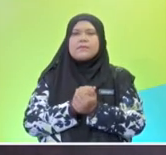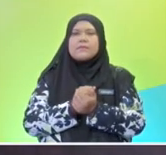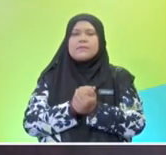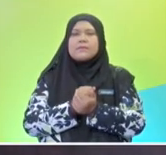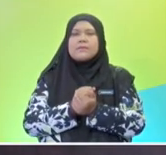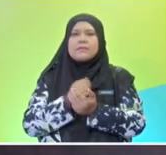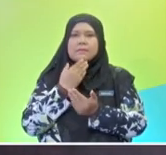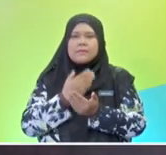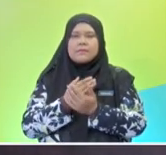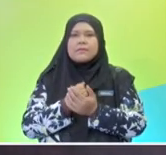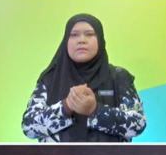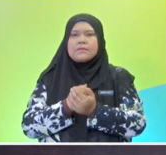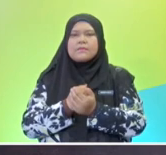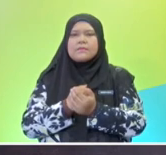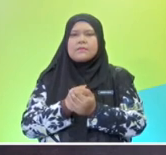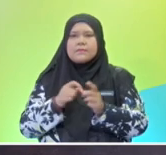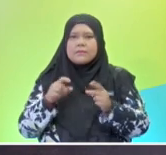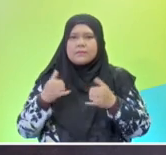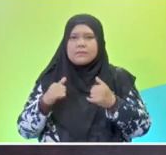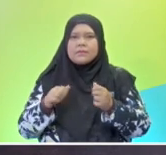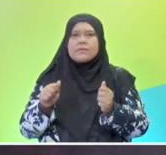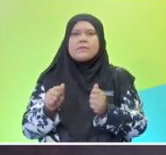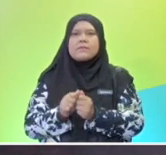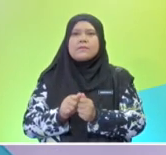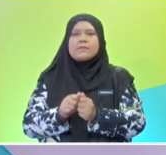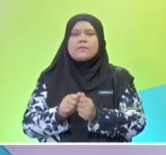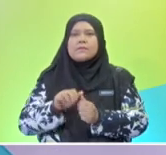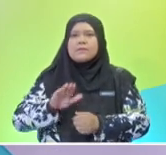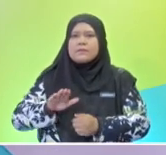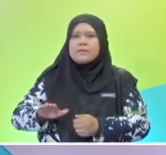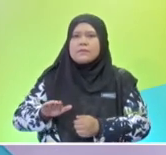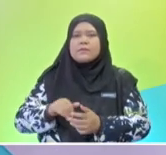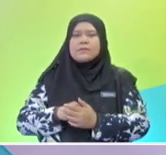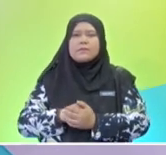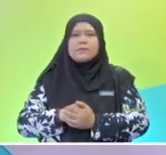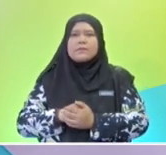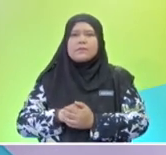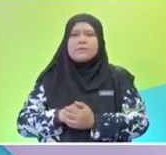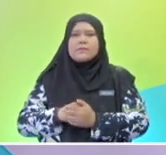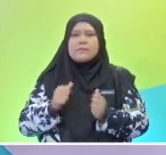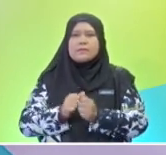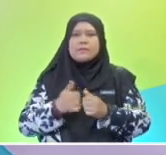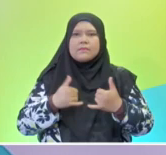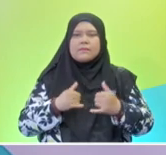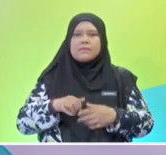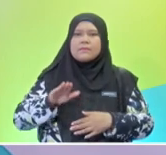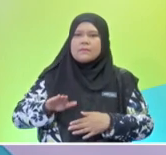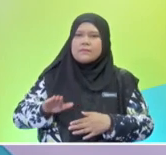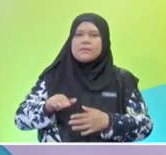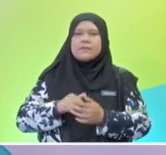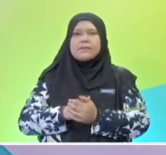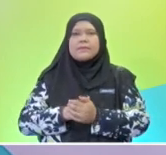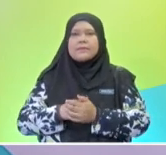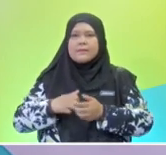seterusnya bermain bersama adik-beradik. Dengan bermain bersama adik-beradik, kita dapat mengeratkan hubungan erat